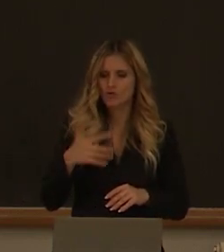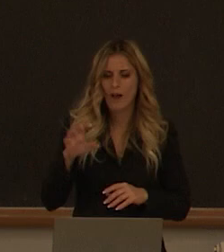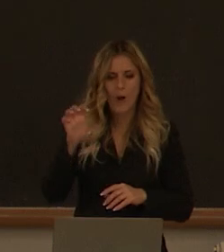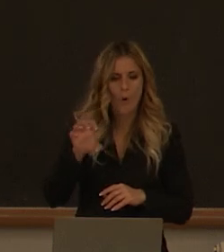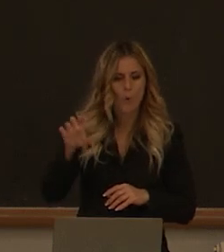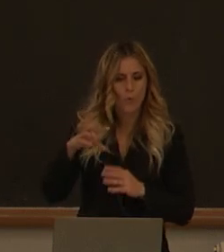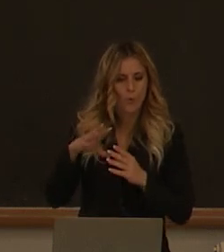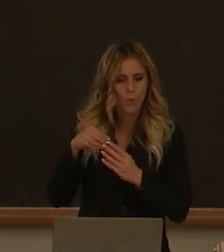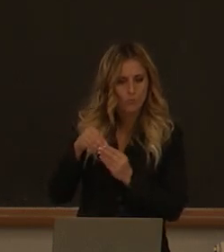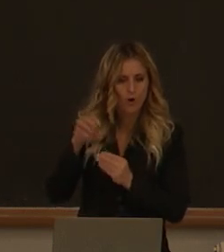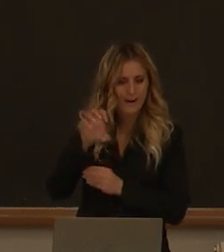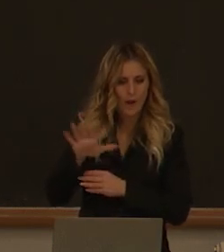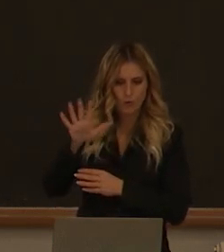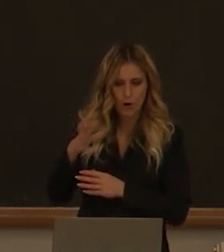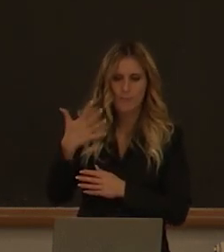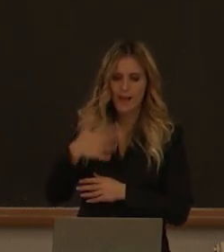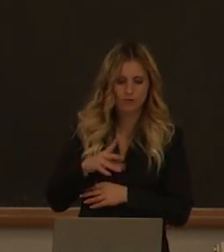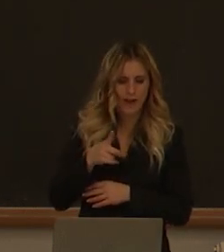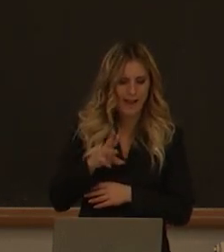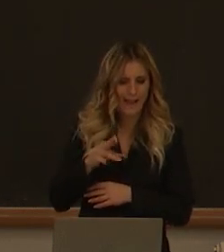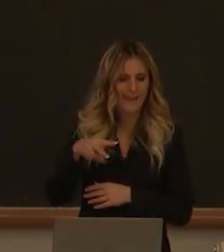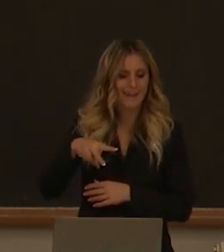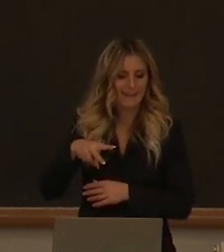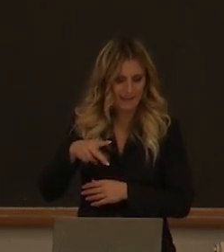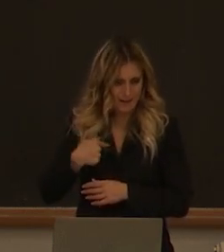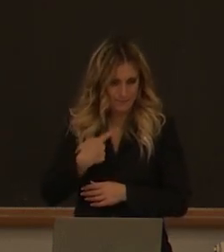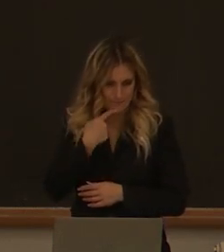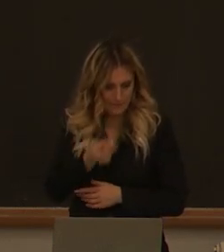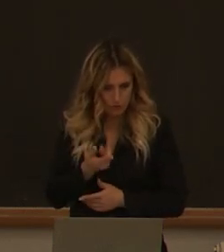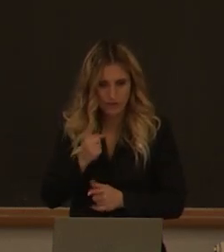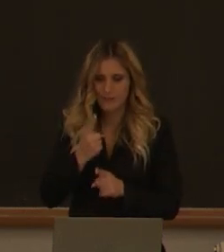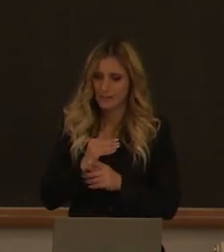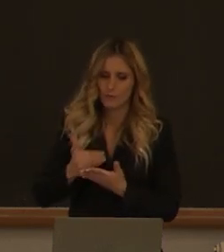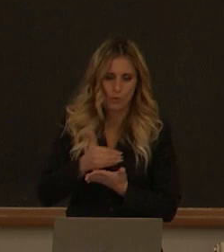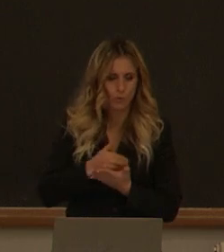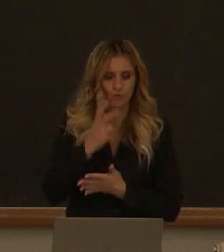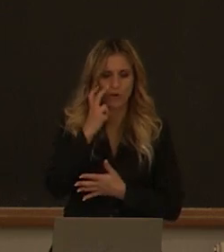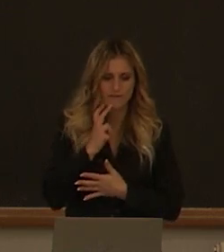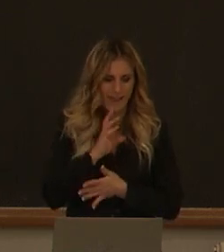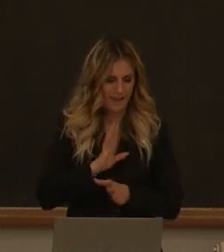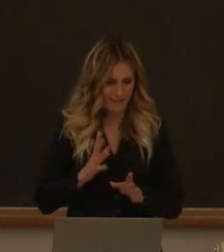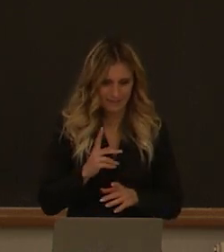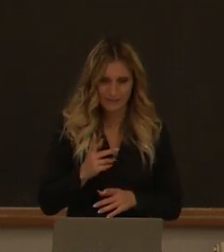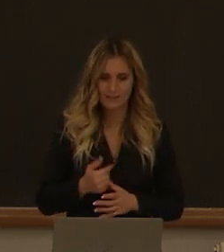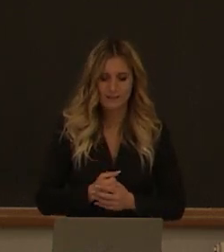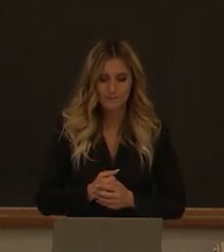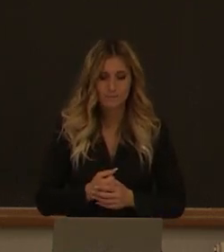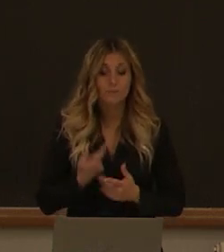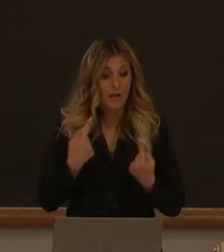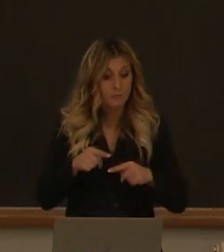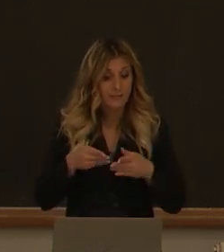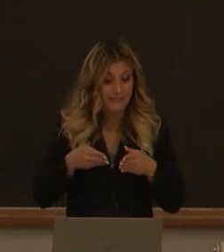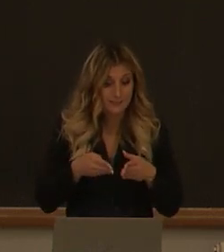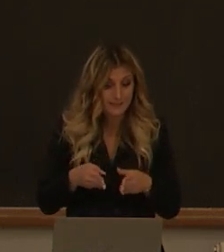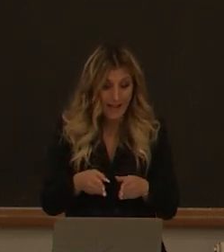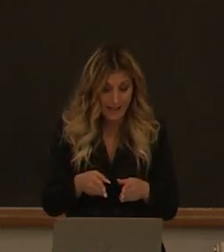con il Green Deal, con la strategia Biodiversità 2030, con la strategia From Farm to Fork, ed è una strada che